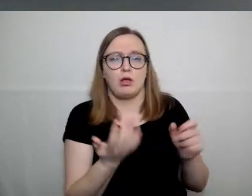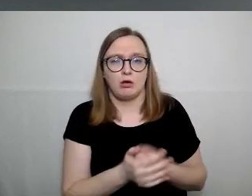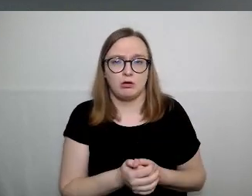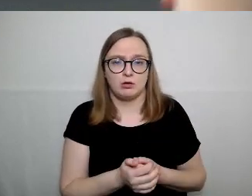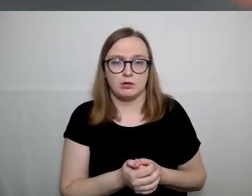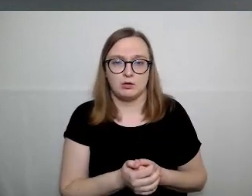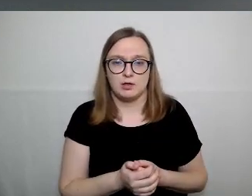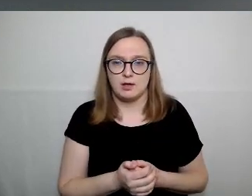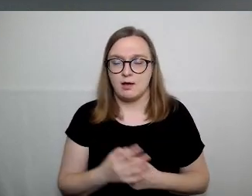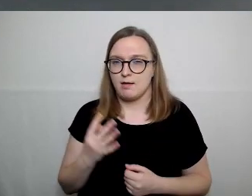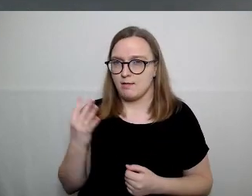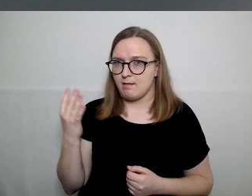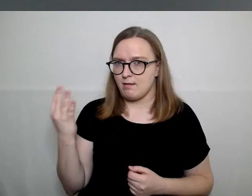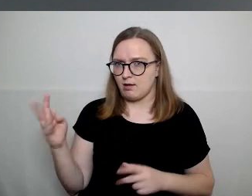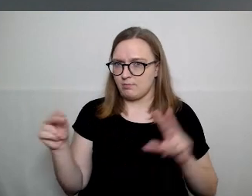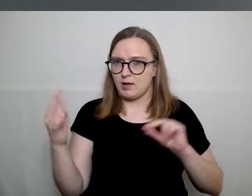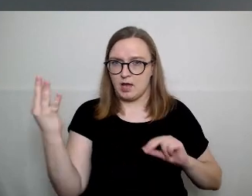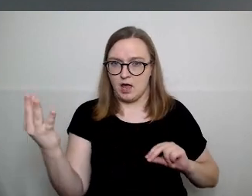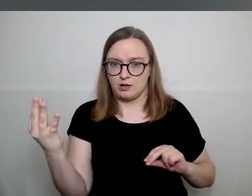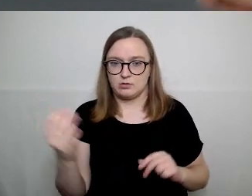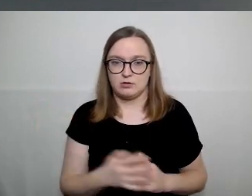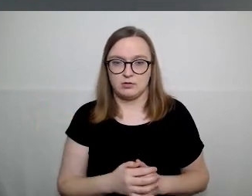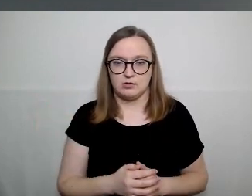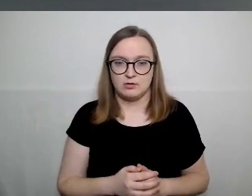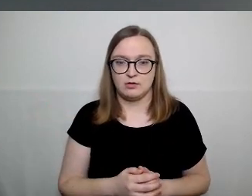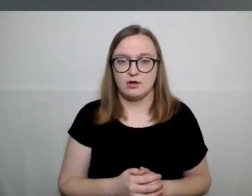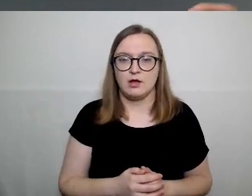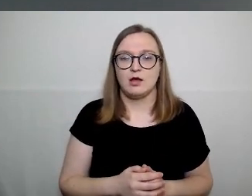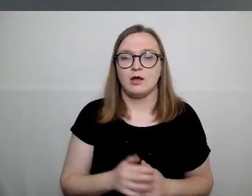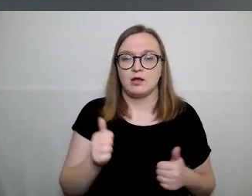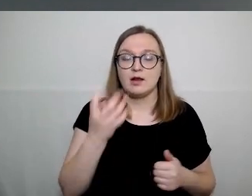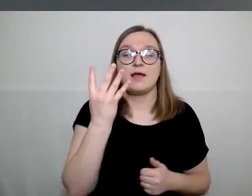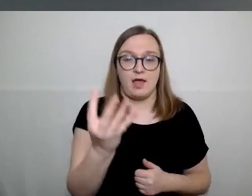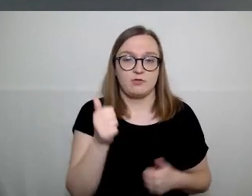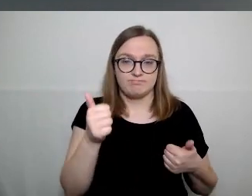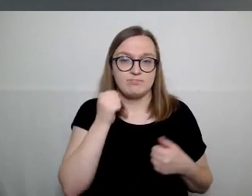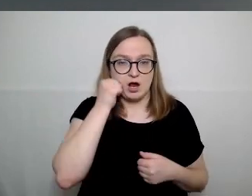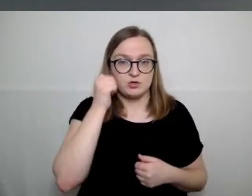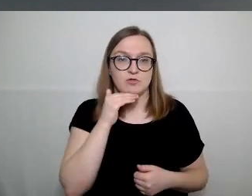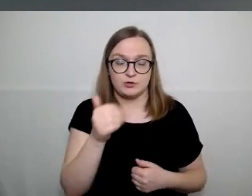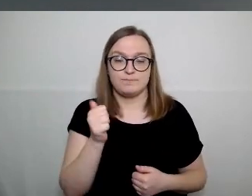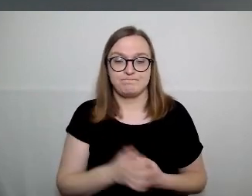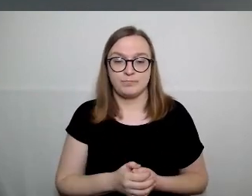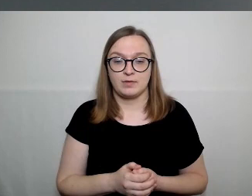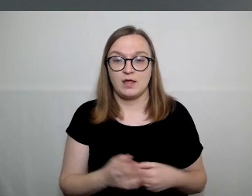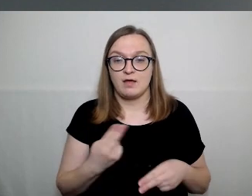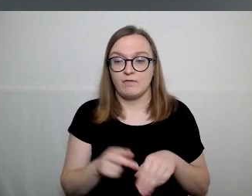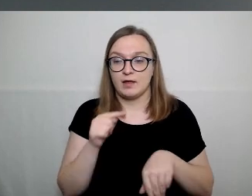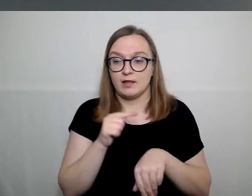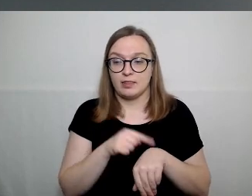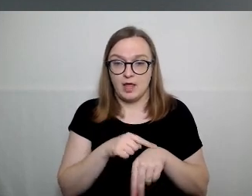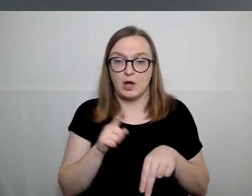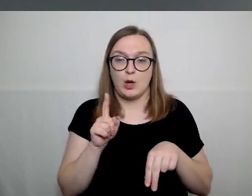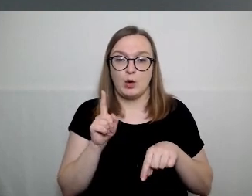Keturios. Ačiū. Nu, gerai, iški praėjo laiko. Keturios, labai gerai. Žiūrėkit, kadangi laikas yra limituotas ir